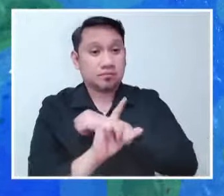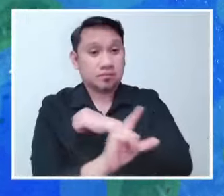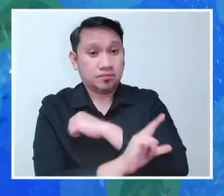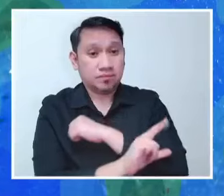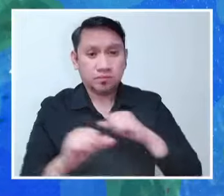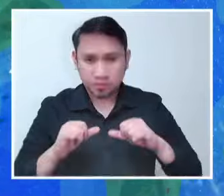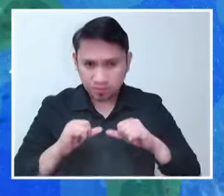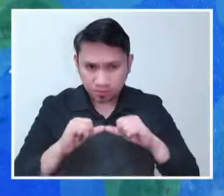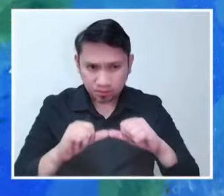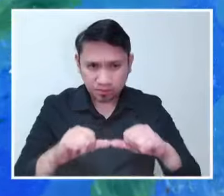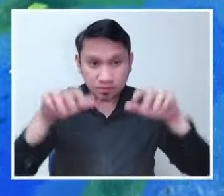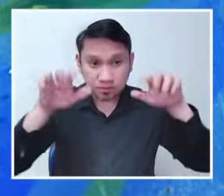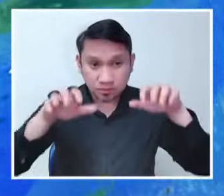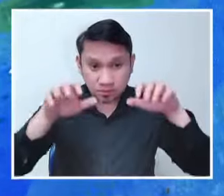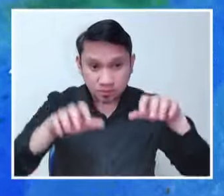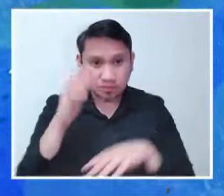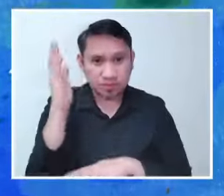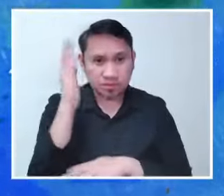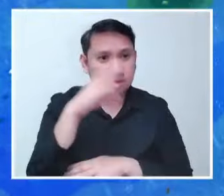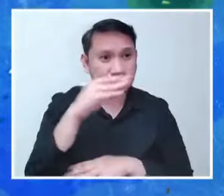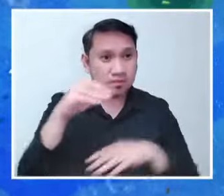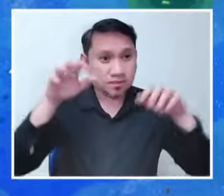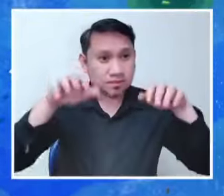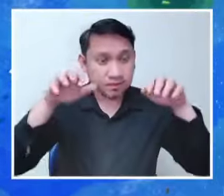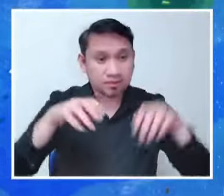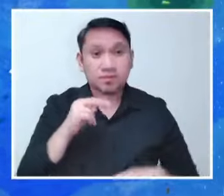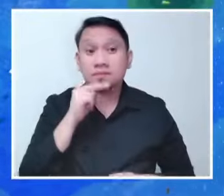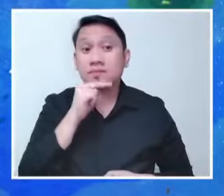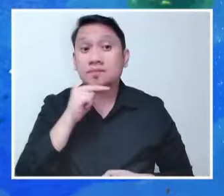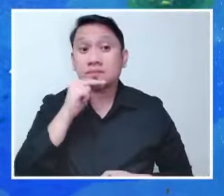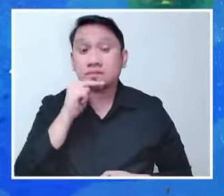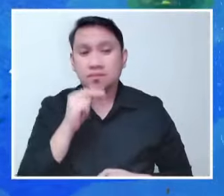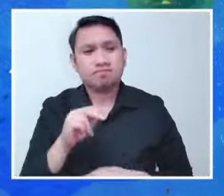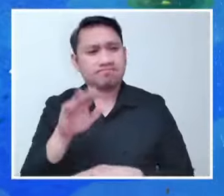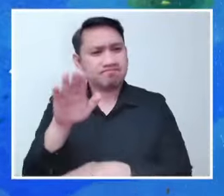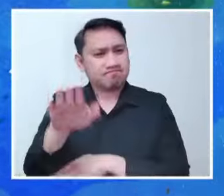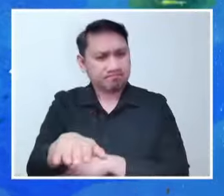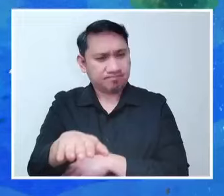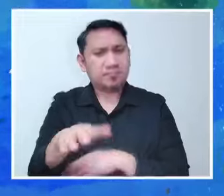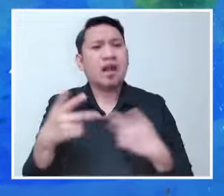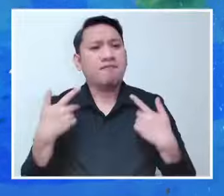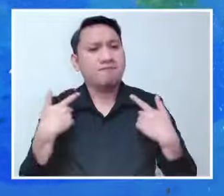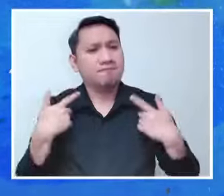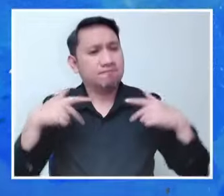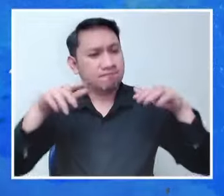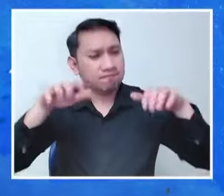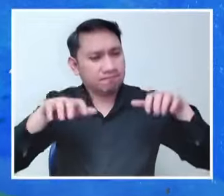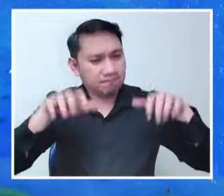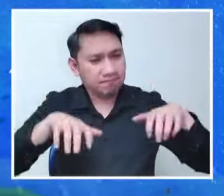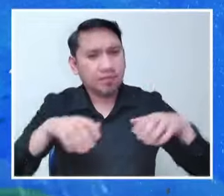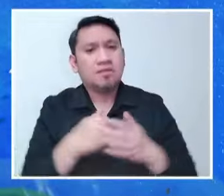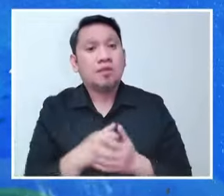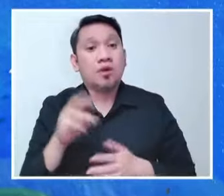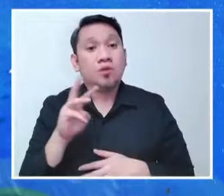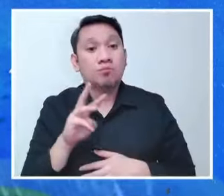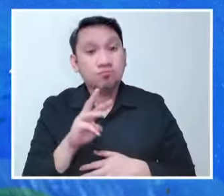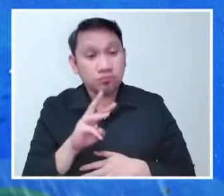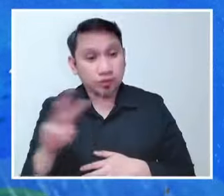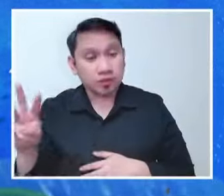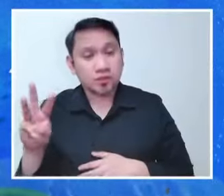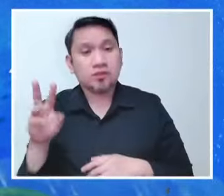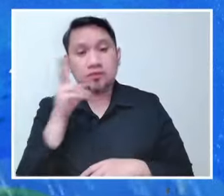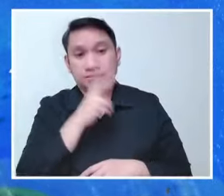lugar na ito sa tanghali at ulan na rin po sa Negros. Sa hapon naman hanggang gabi, maulan pa sa may Western Visayas, kasama po dyan ang Panay,